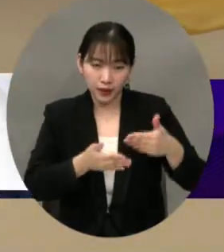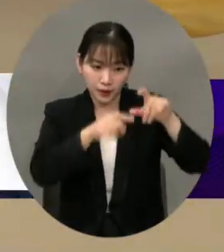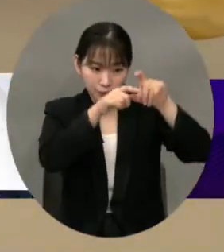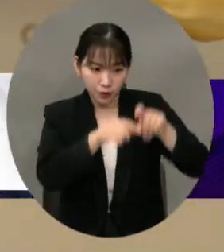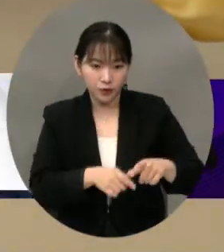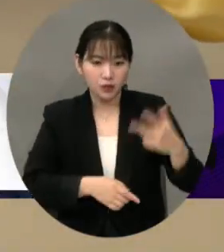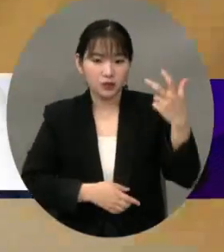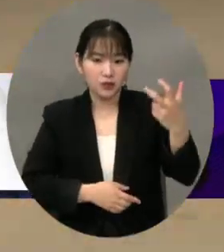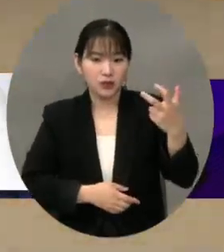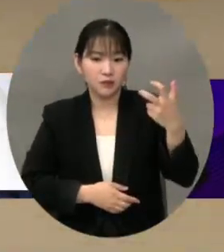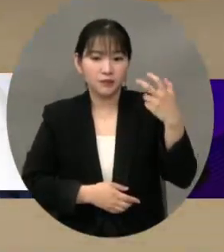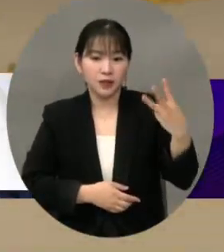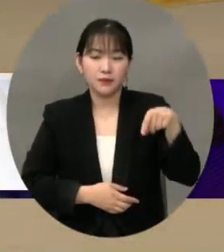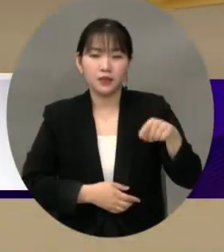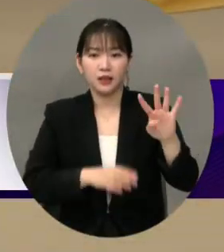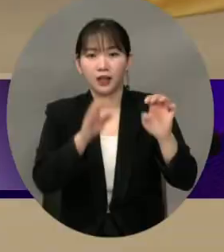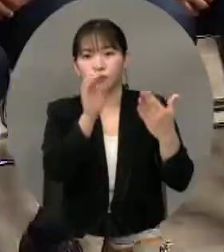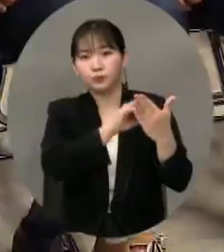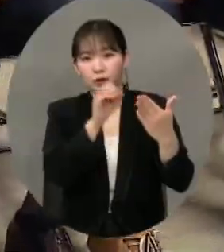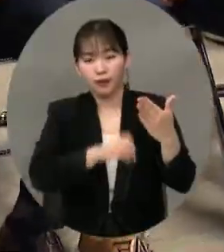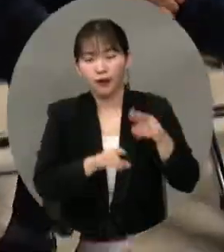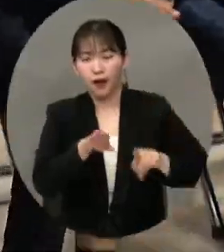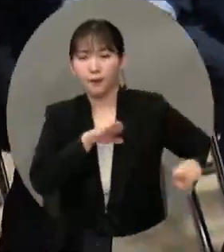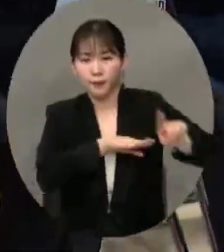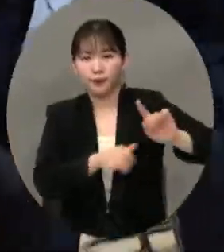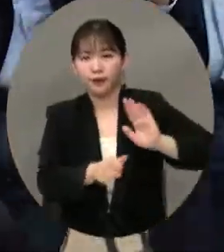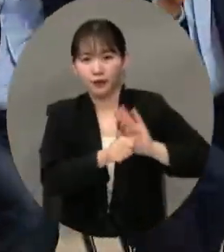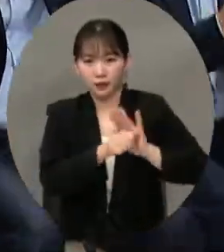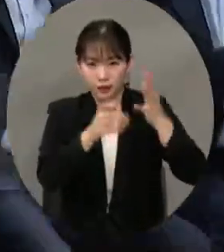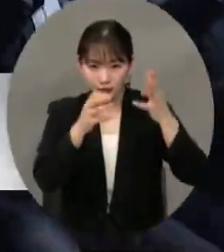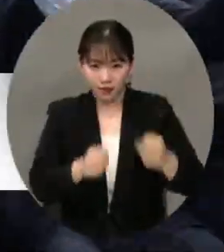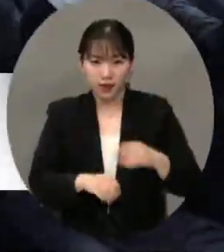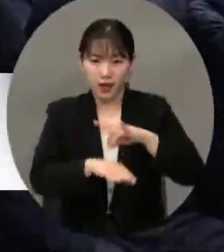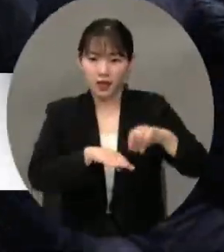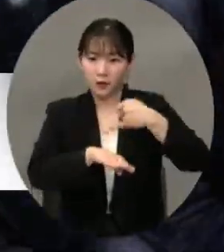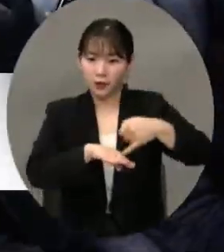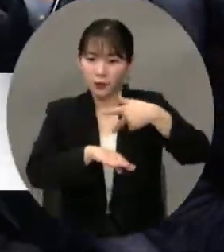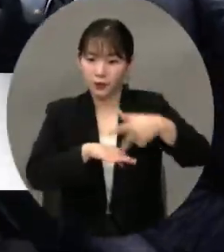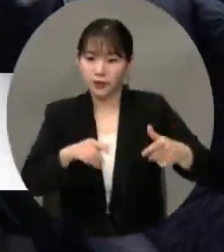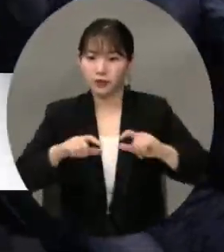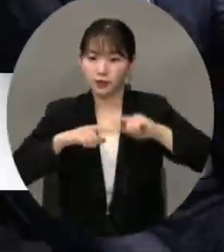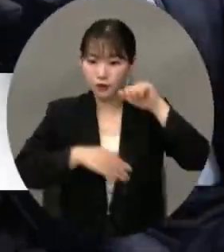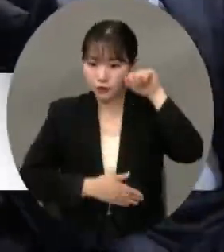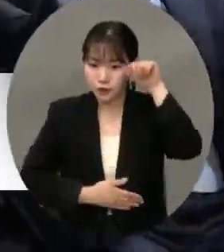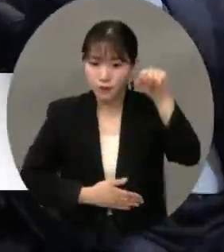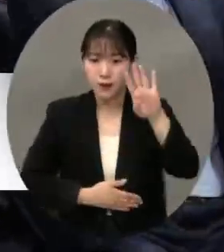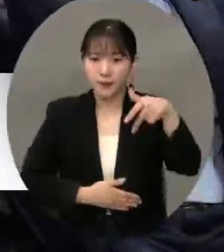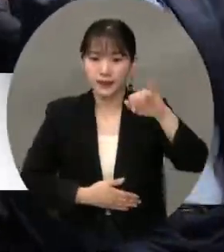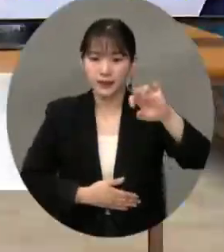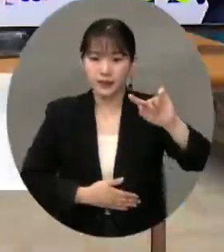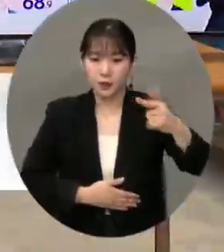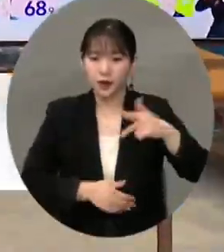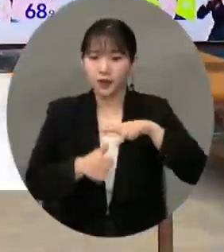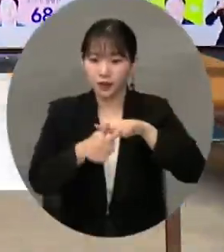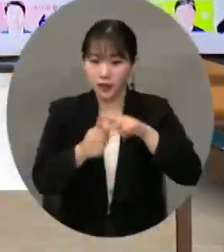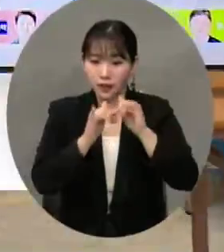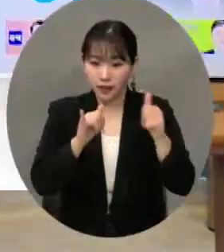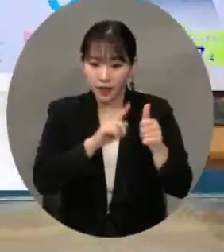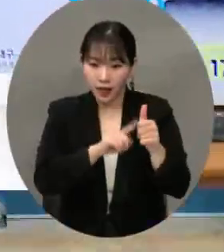73.49%라는 압도적인 지지를 받았습니다. 해남안도 신도에 출마한 정치구단 박지원 당선인은